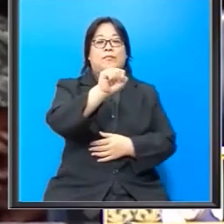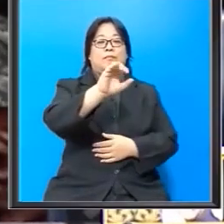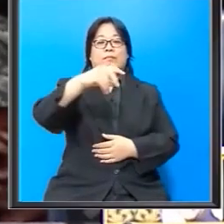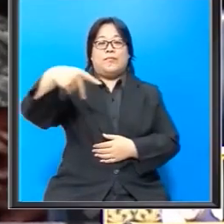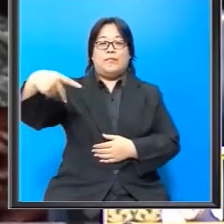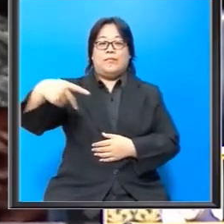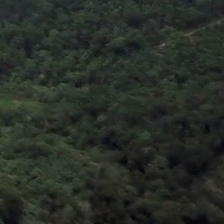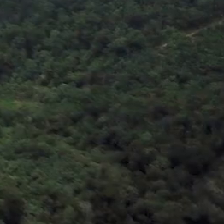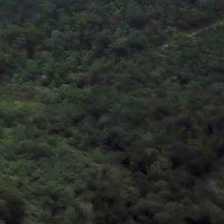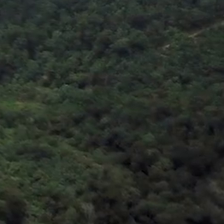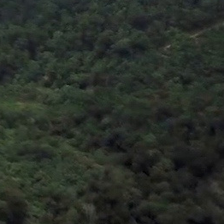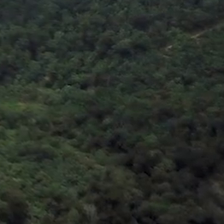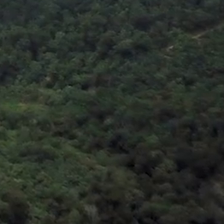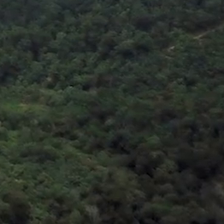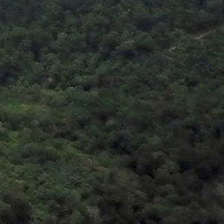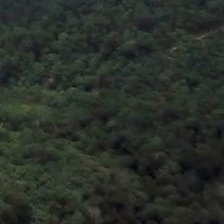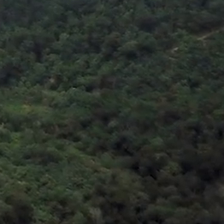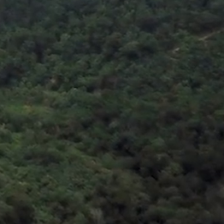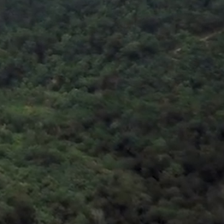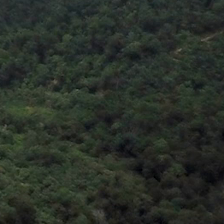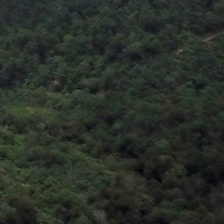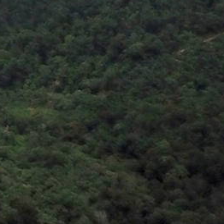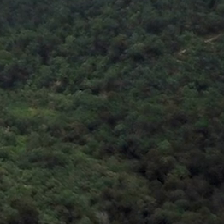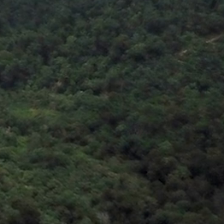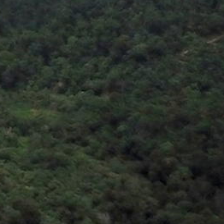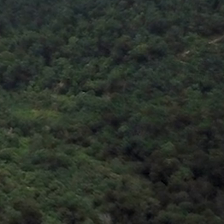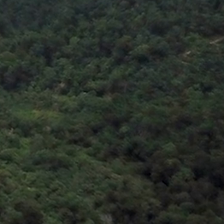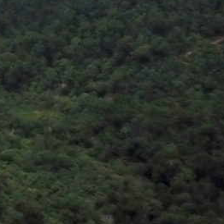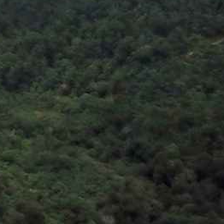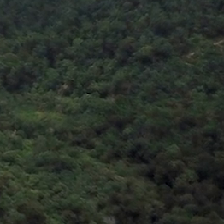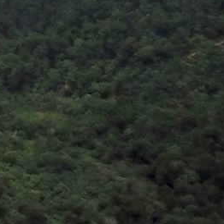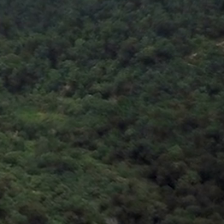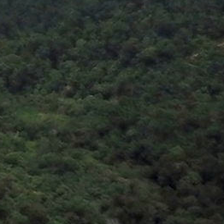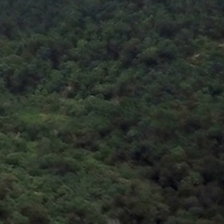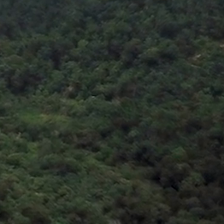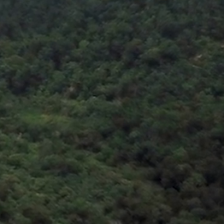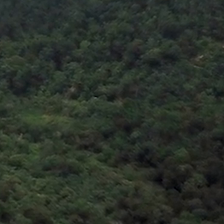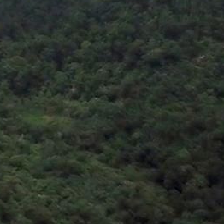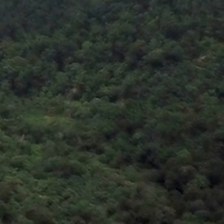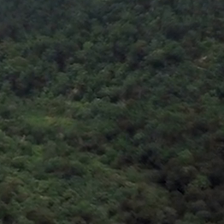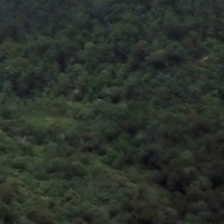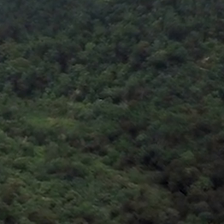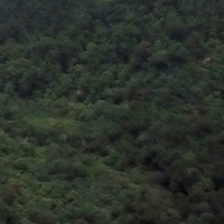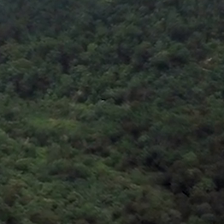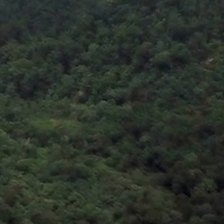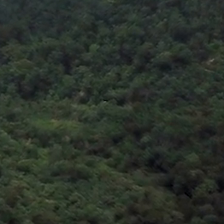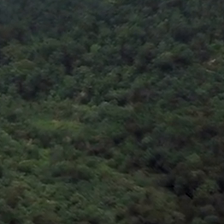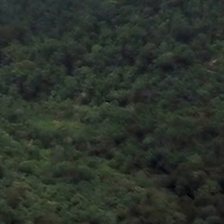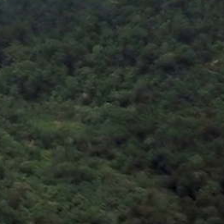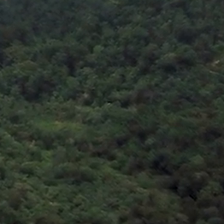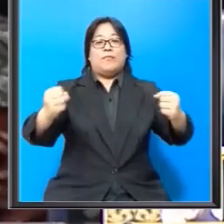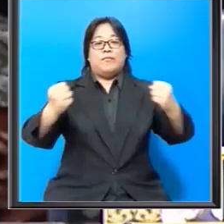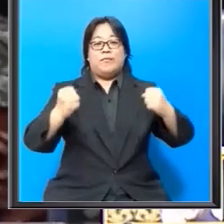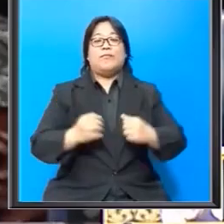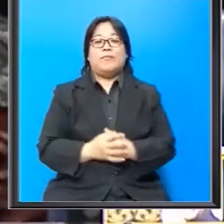shopee Lembongan oesona di bumi bukan radioaktif untuk pastikan plumbungan di jalan